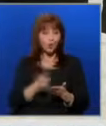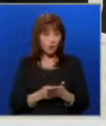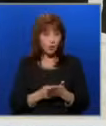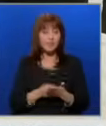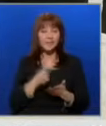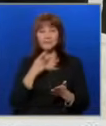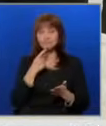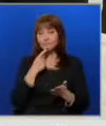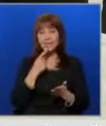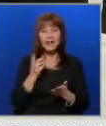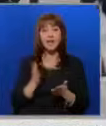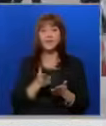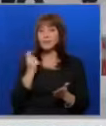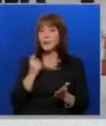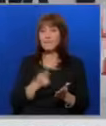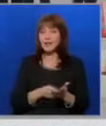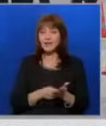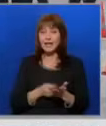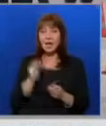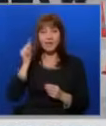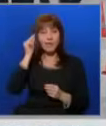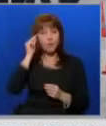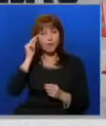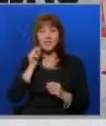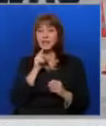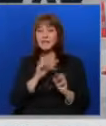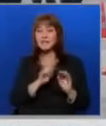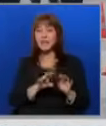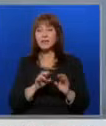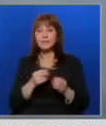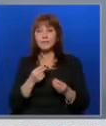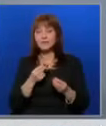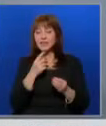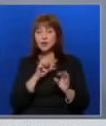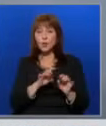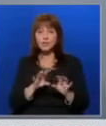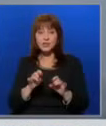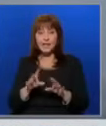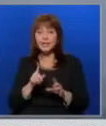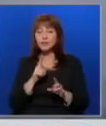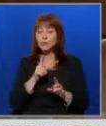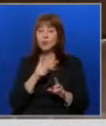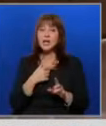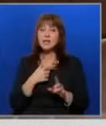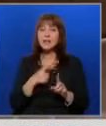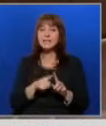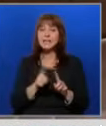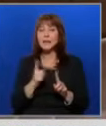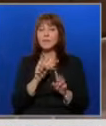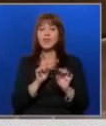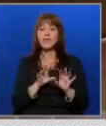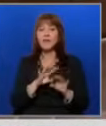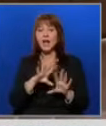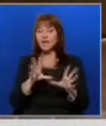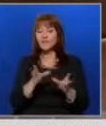по електронен път, вече са платени. Напомнят, че известието за нарушение към шофьорите има информативен характер. Нашата препоръка